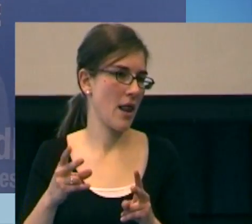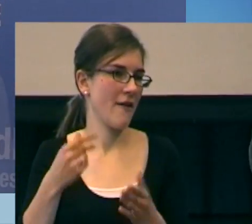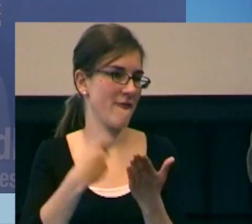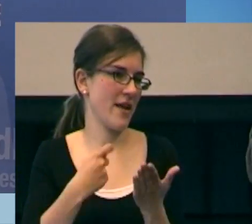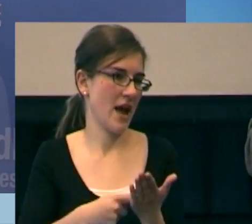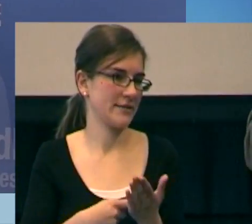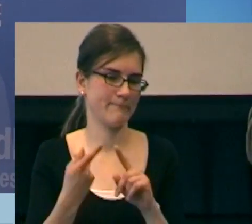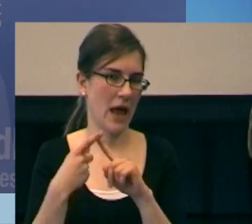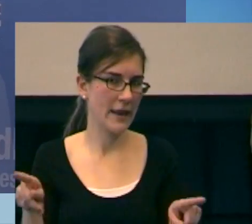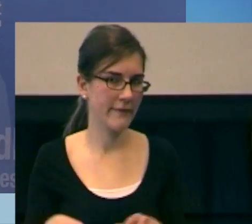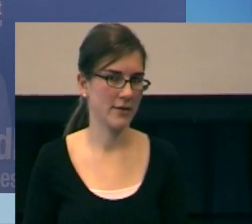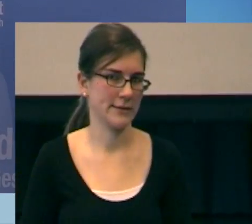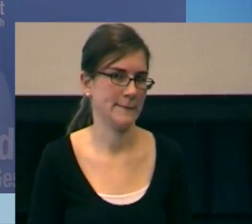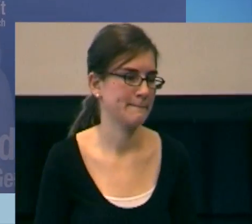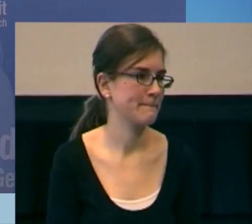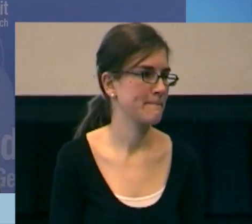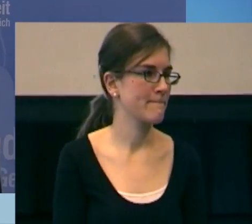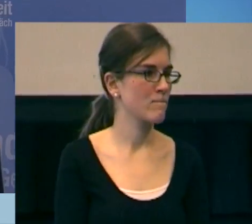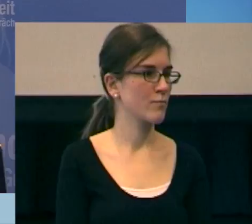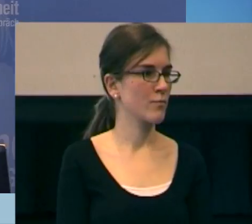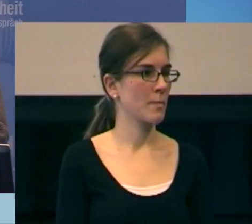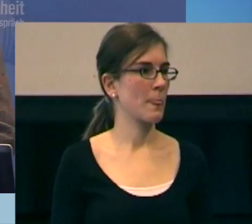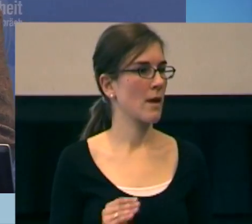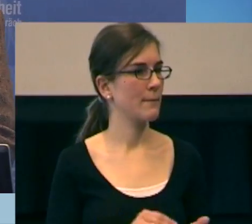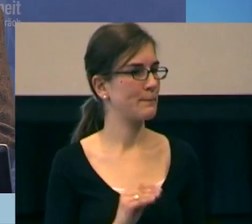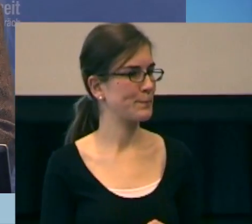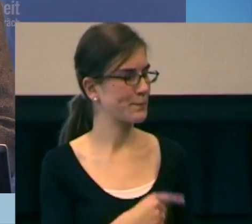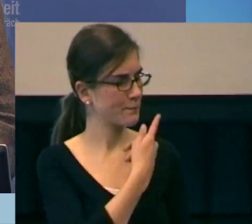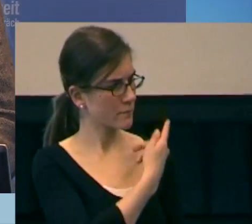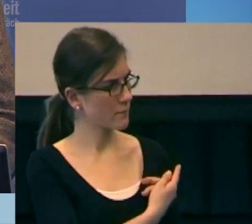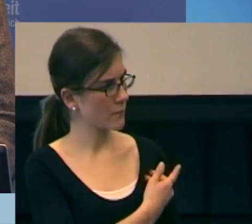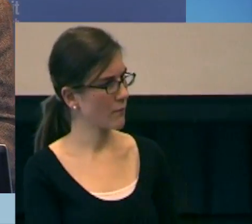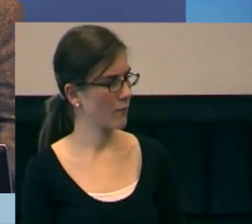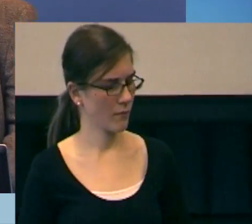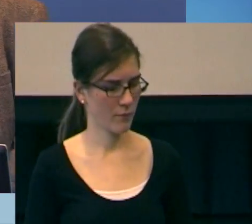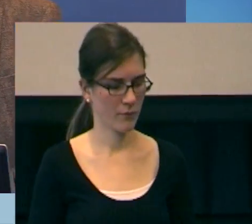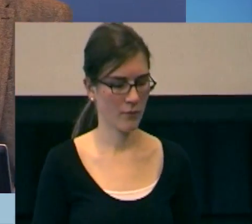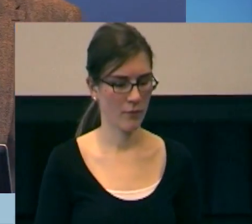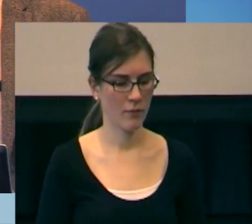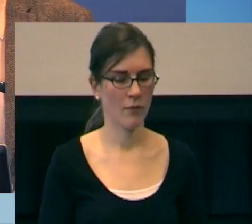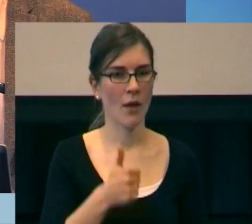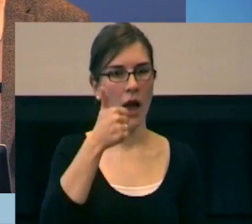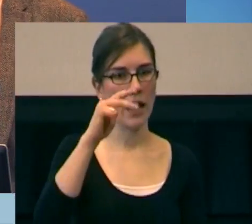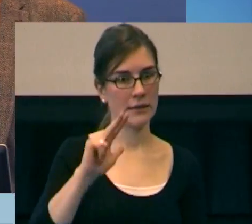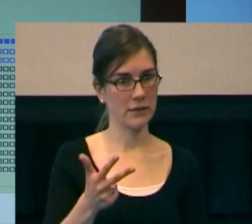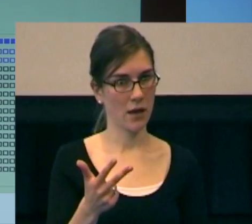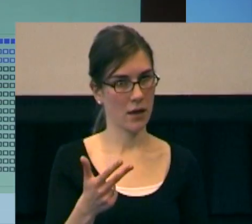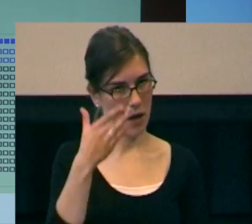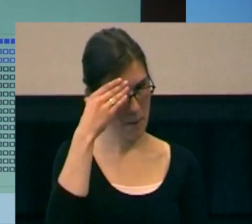Test. Dabei hat man dann ein Drittel der Männer